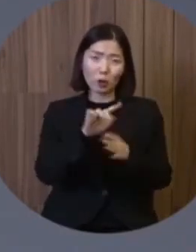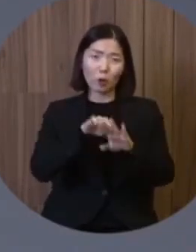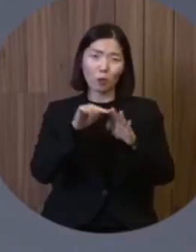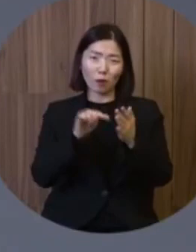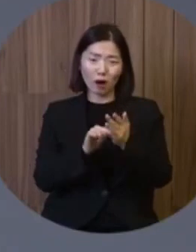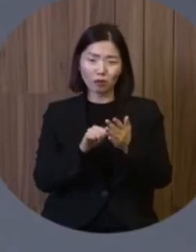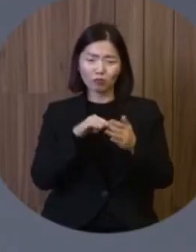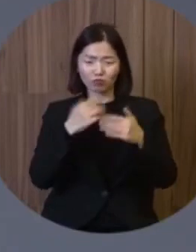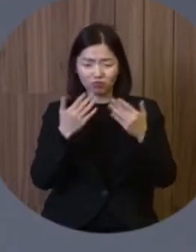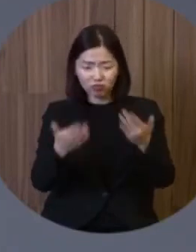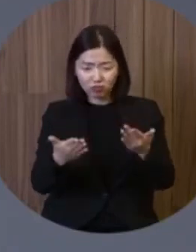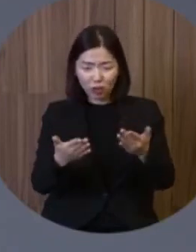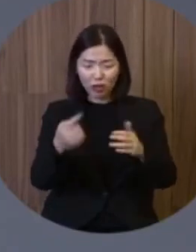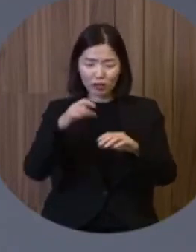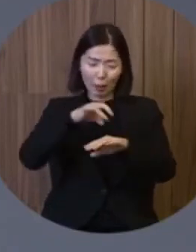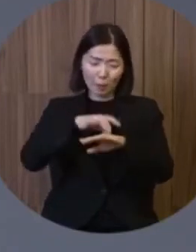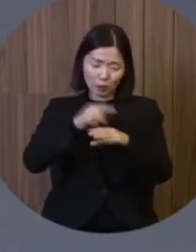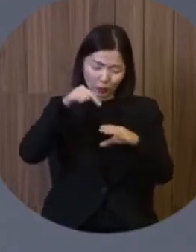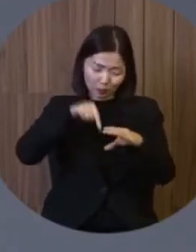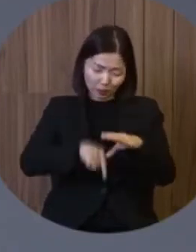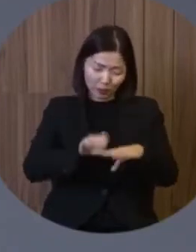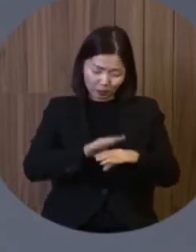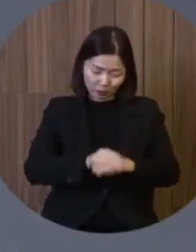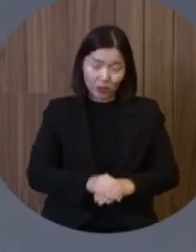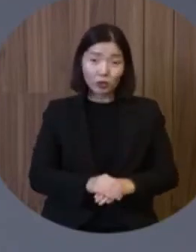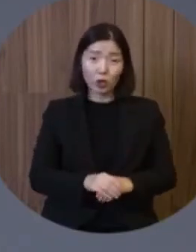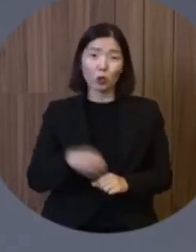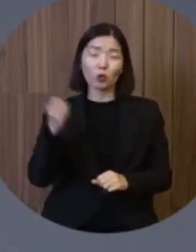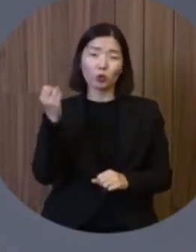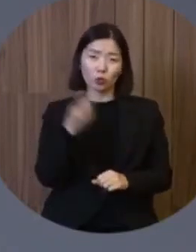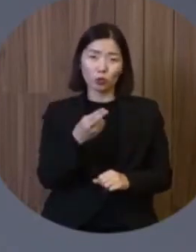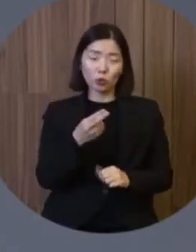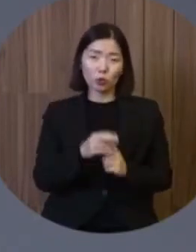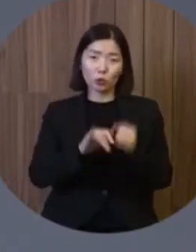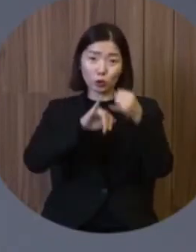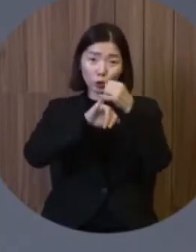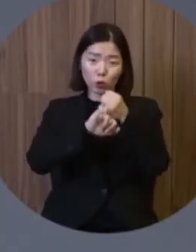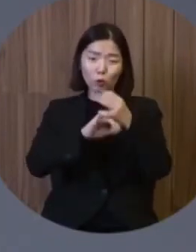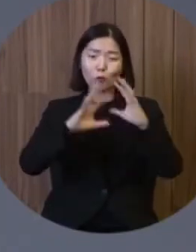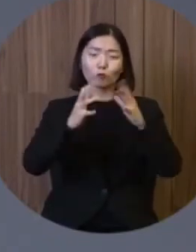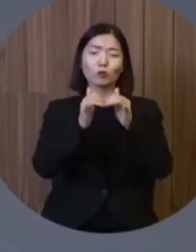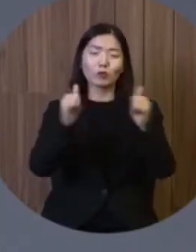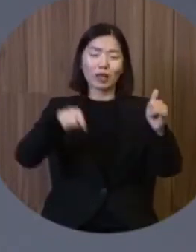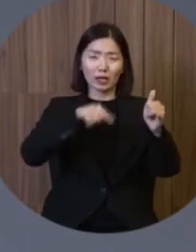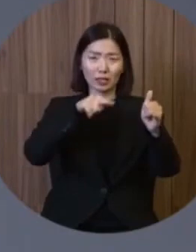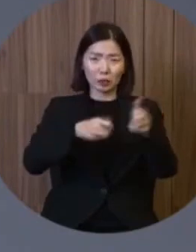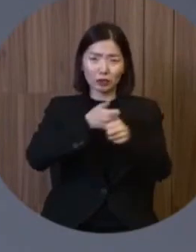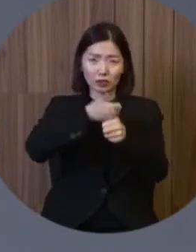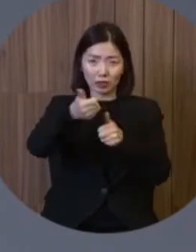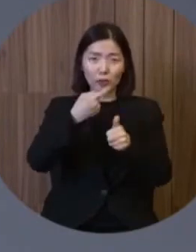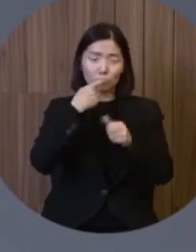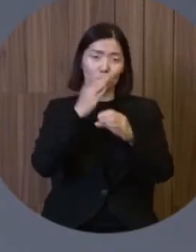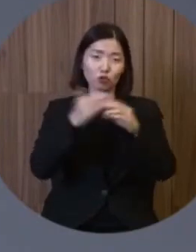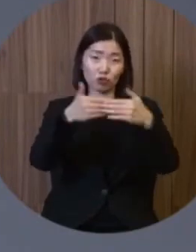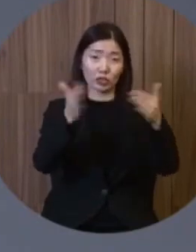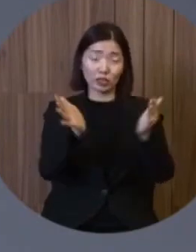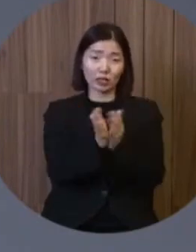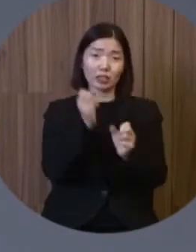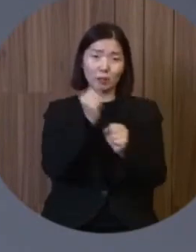헌신 뼛속 깊이 새기겠습니다. 반드시 국민 속에서 승리하는 민주당을